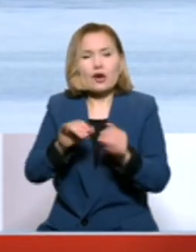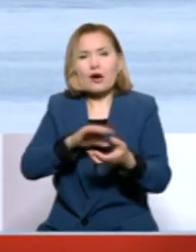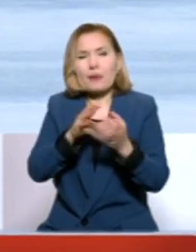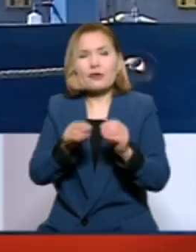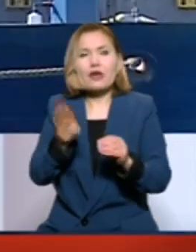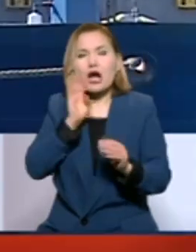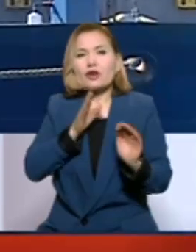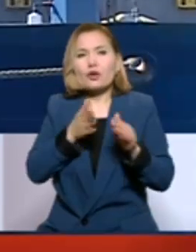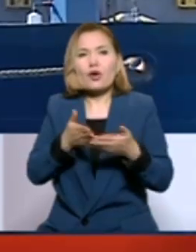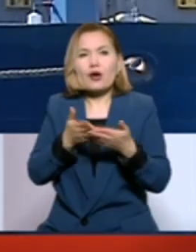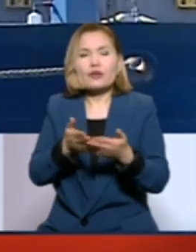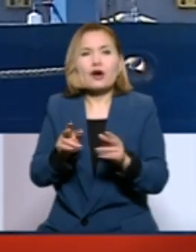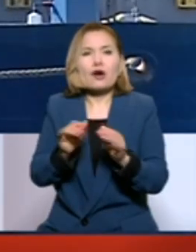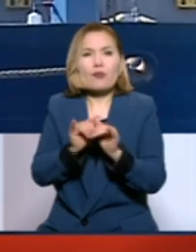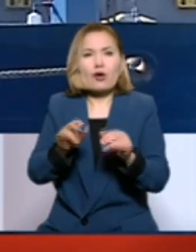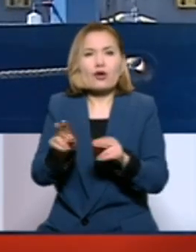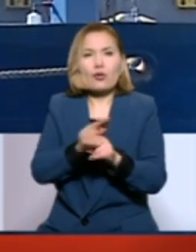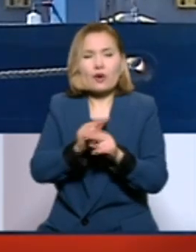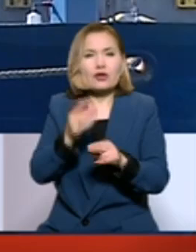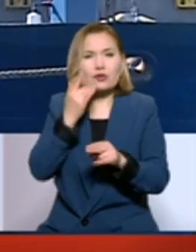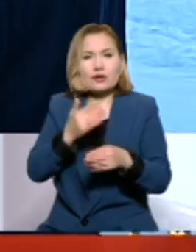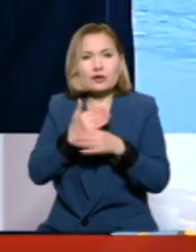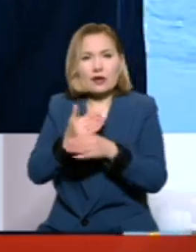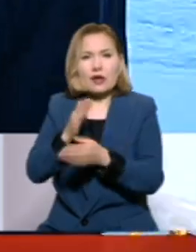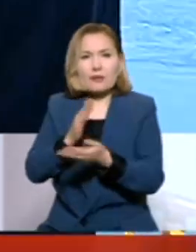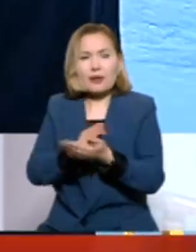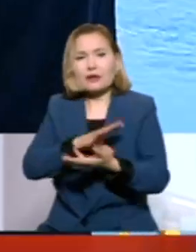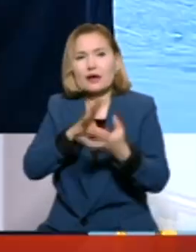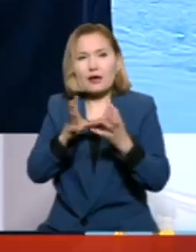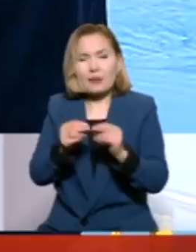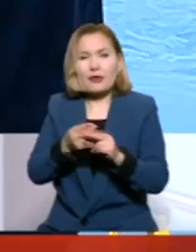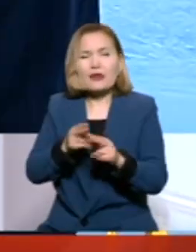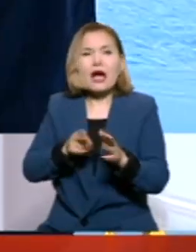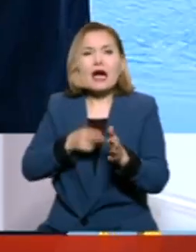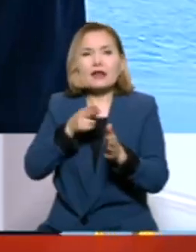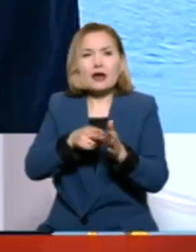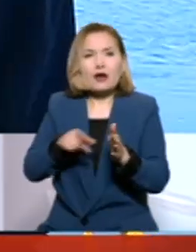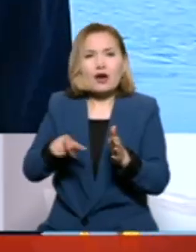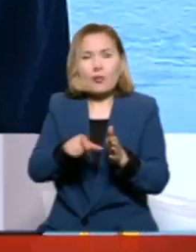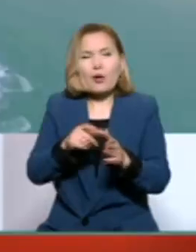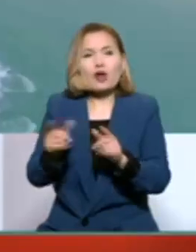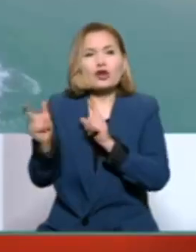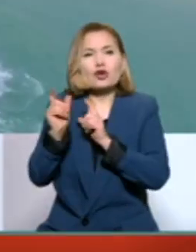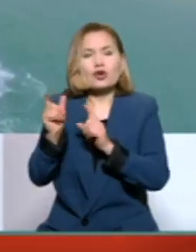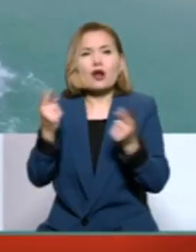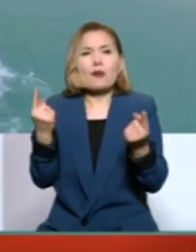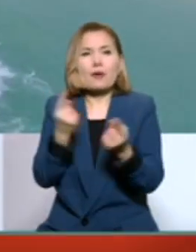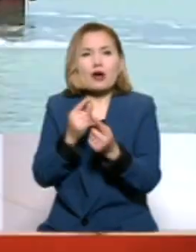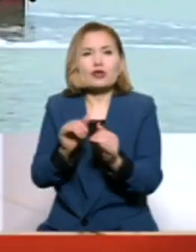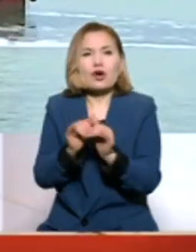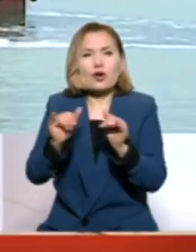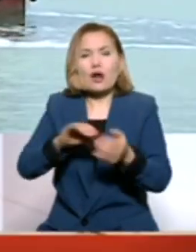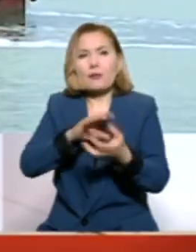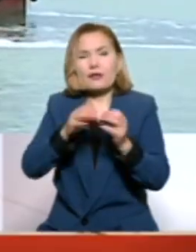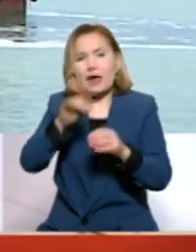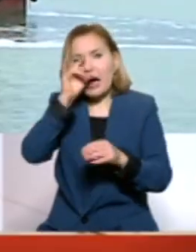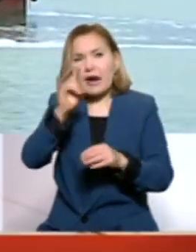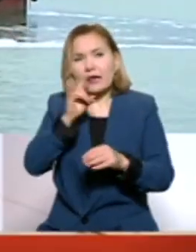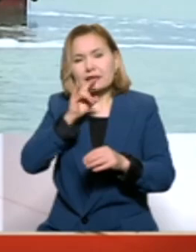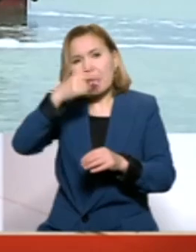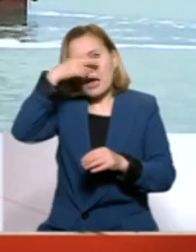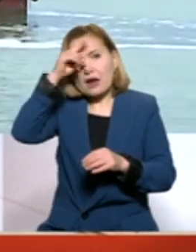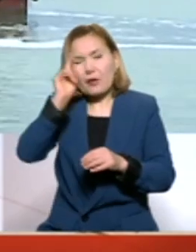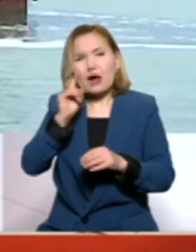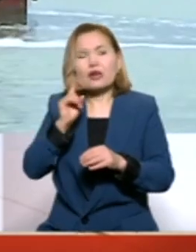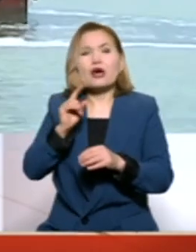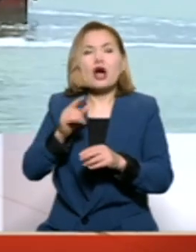теңіз порттарын жаңғыртуға ерекше көңіл бөлінеді. Сонымен қатар, темір жол арқылы жүк тасымалдау көлемін ұлғайту үшін Қазақстан, Әзербайжан